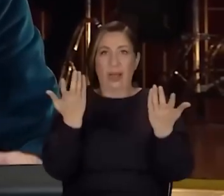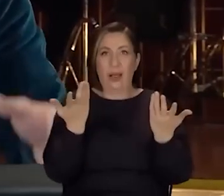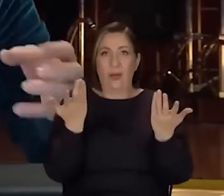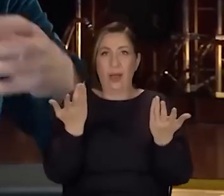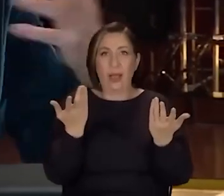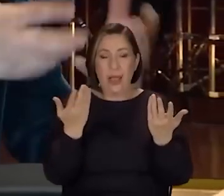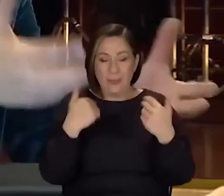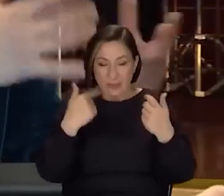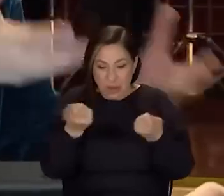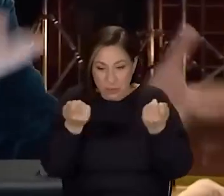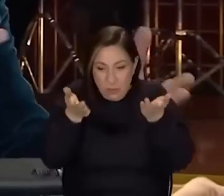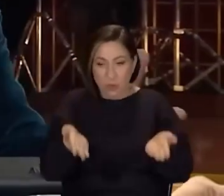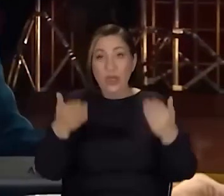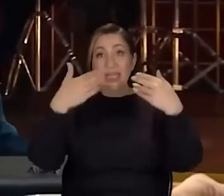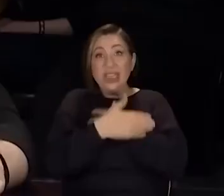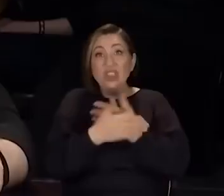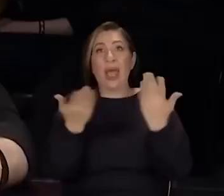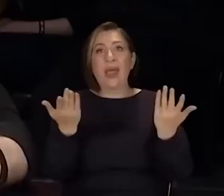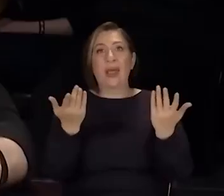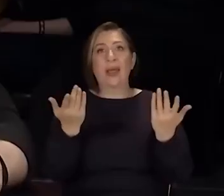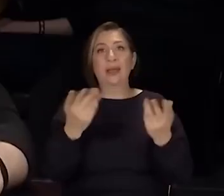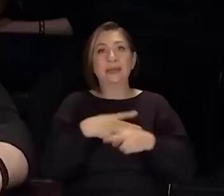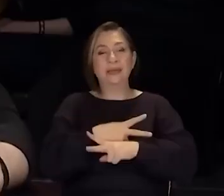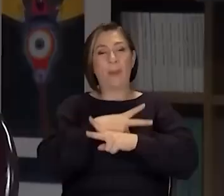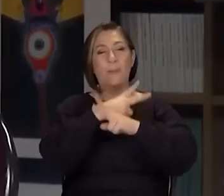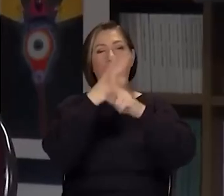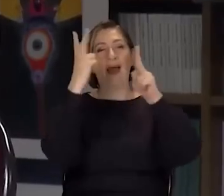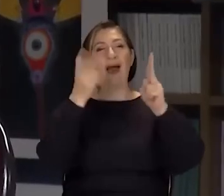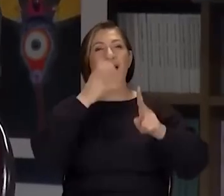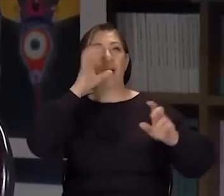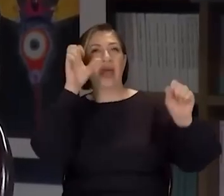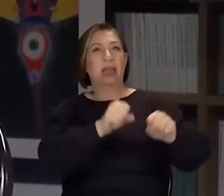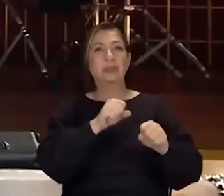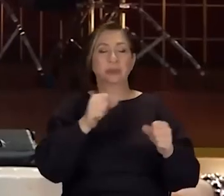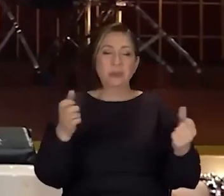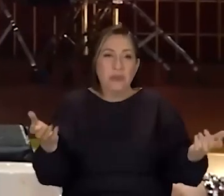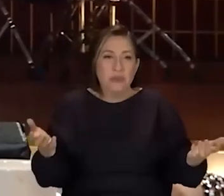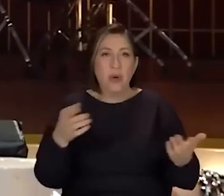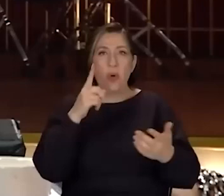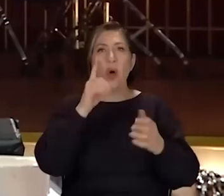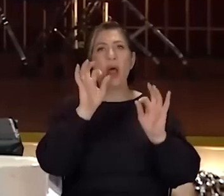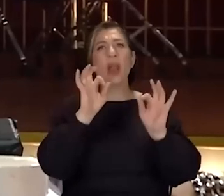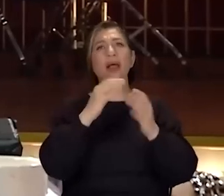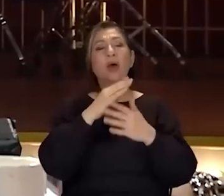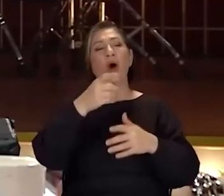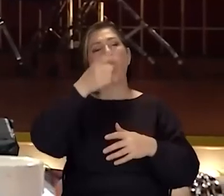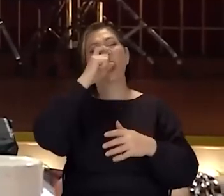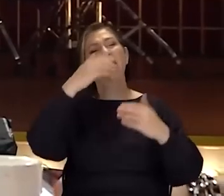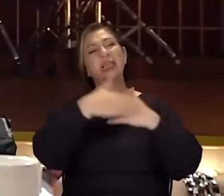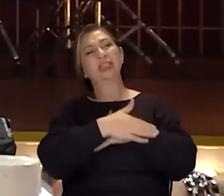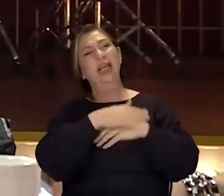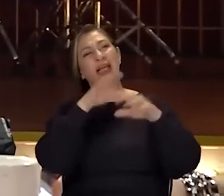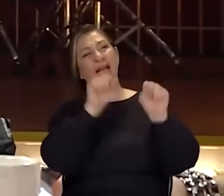yok ki. Aslında öyle. Yani işimiz bu geceler. Sabah diyor. Karşılarda da yakalanmışlığımız ya var. Ya tabii o jargon devam ediyor. Okan Bayülgen'i